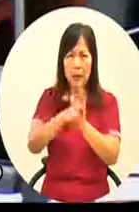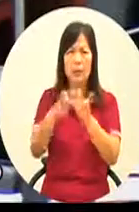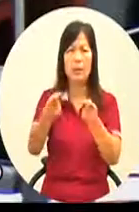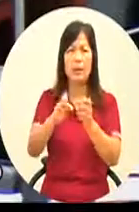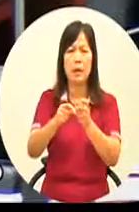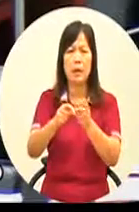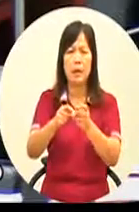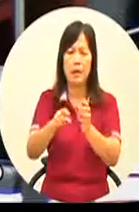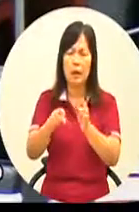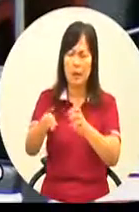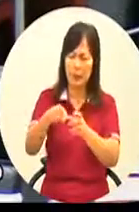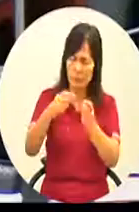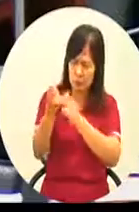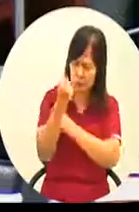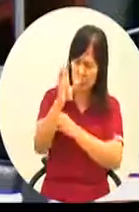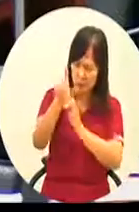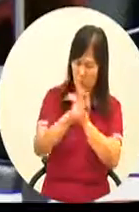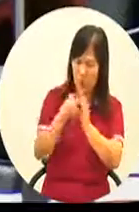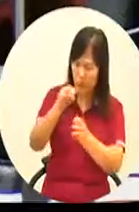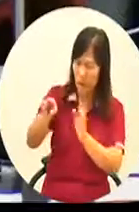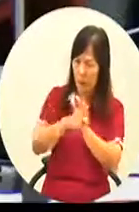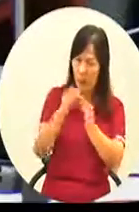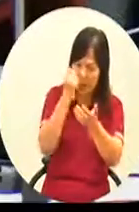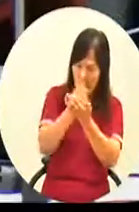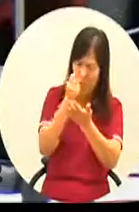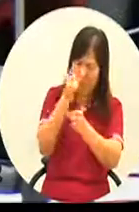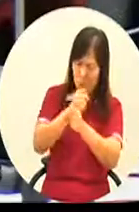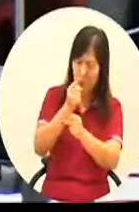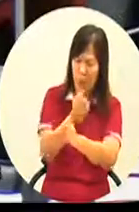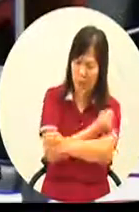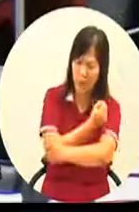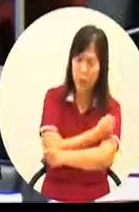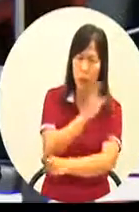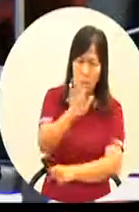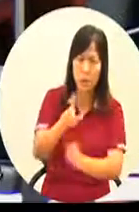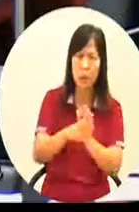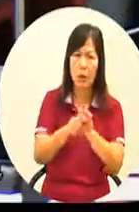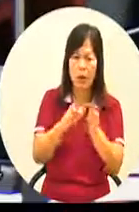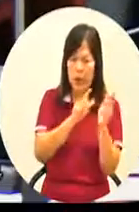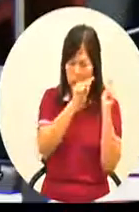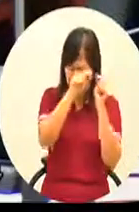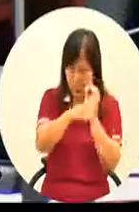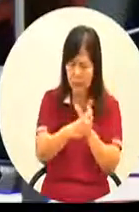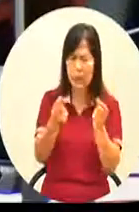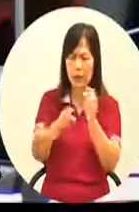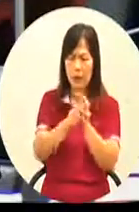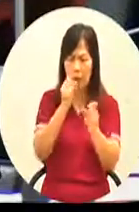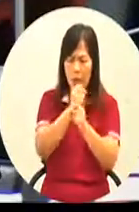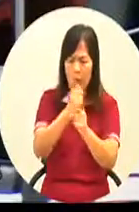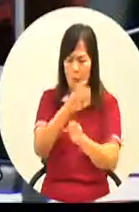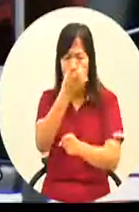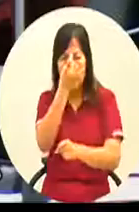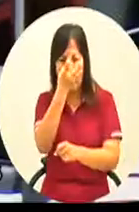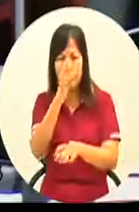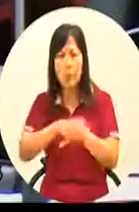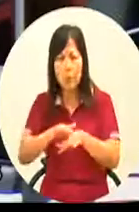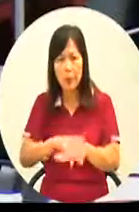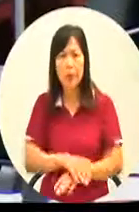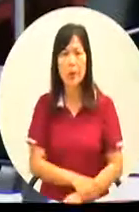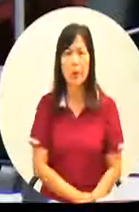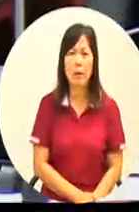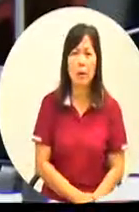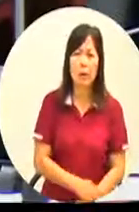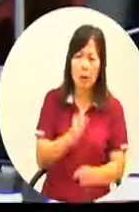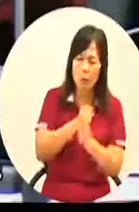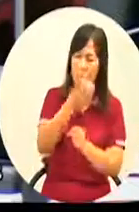拼。哦，我看伊咱个母家母规日啊，结果吼一寡工课吼嘛是真正做袂出，毋是做袂出，是安怎做袂